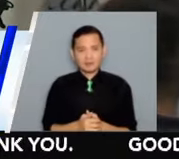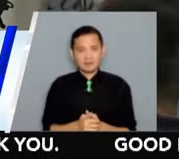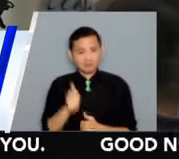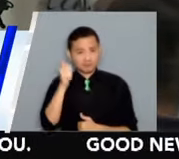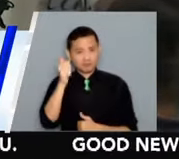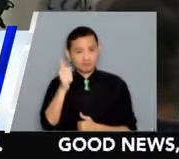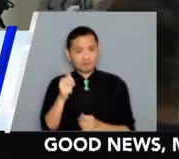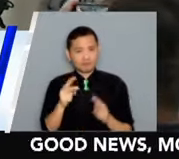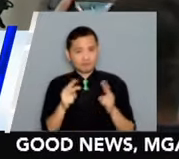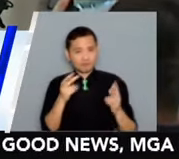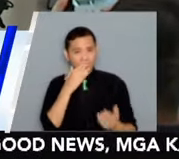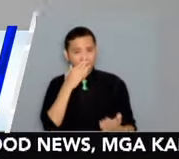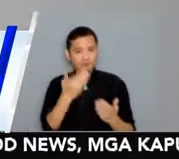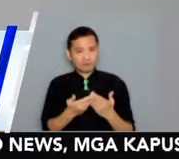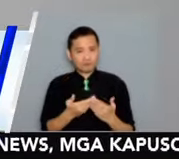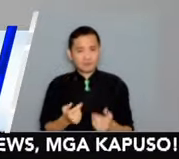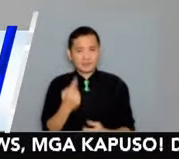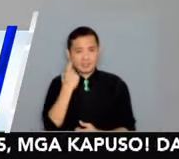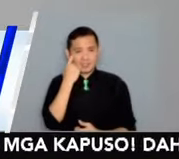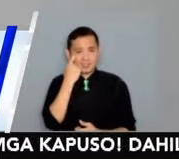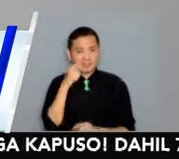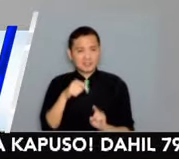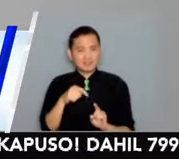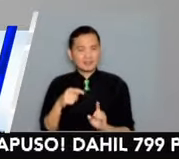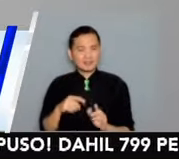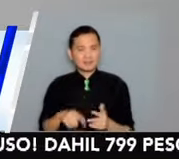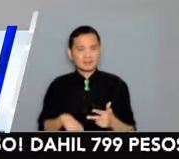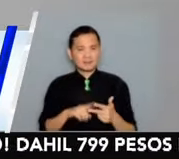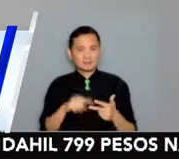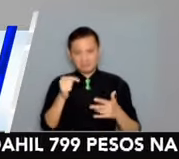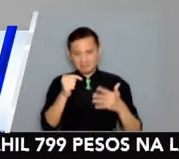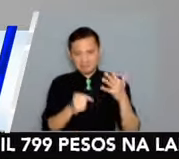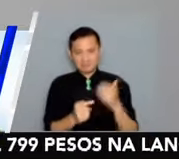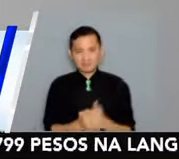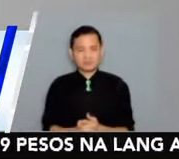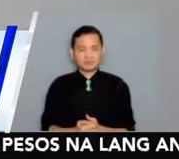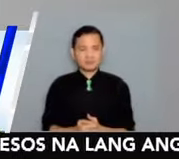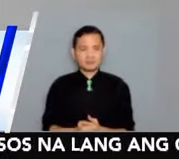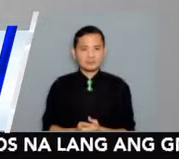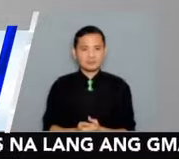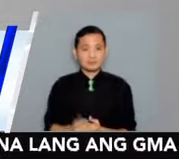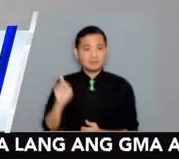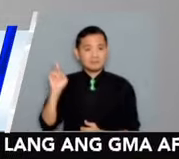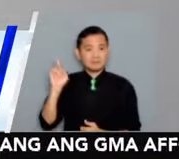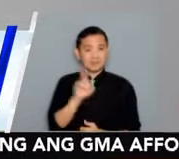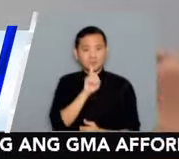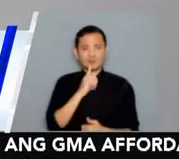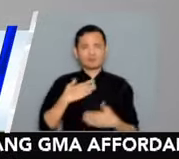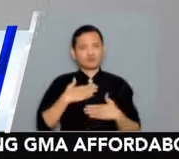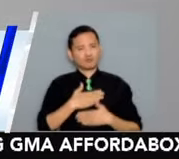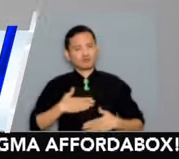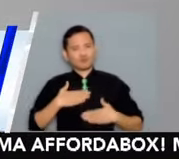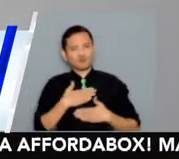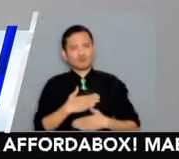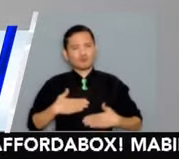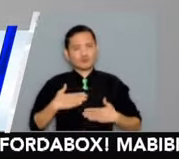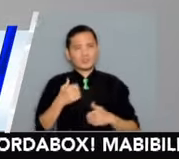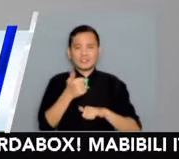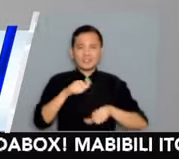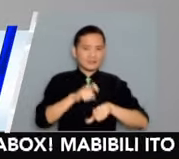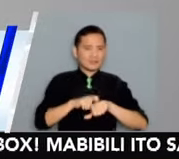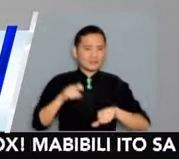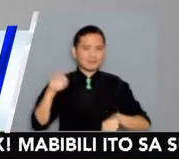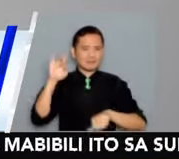we just had that in the waiting room. Si Yeonshik naman, masaya ang experience tuwing bibisita sa Pilipinas dahil lagi raw